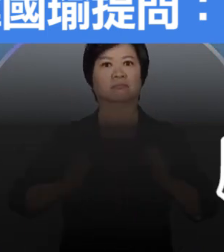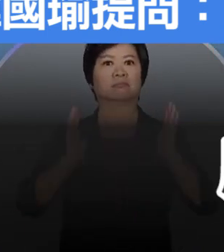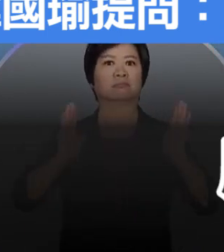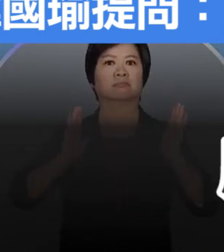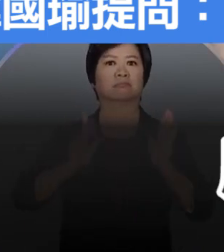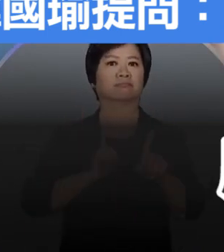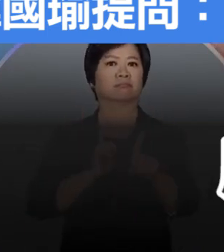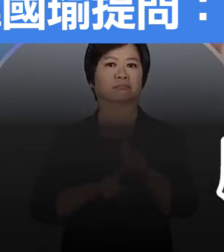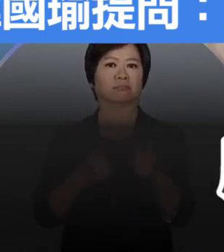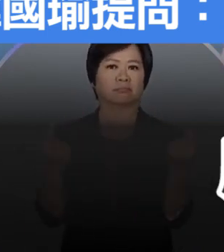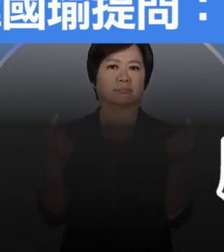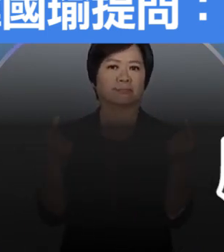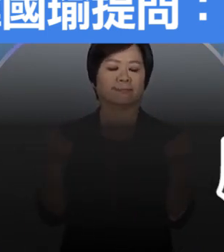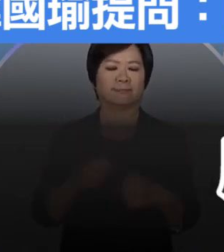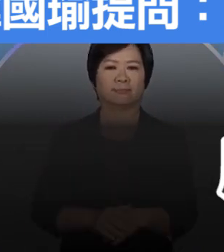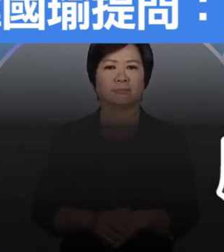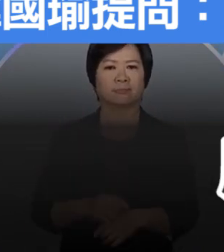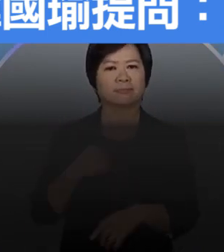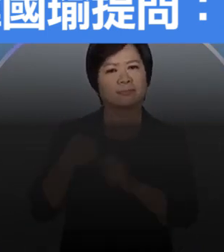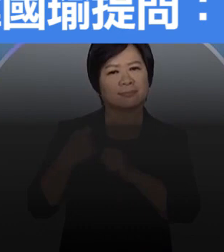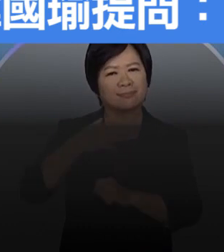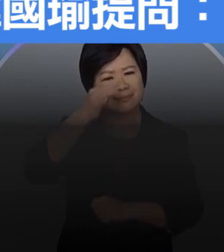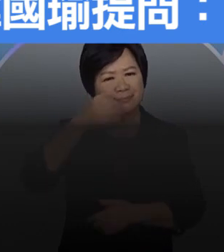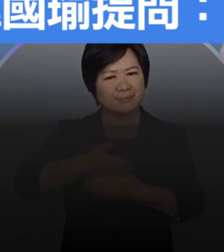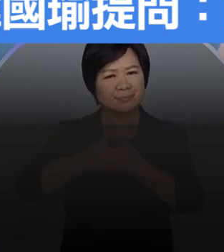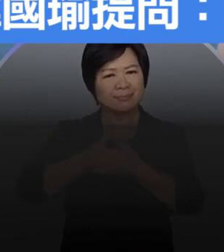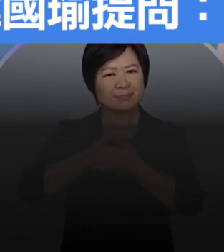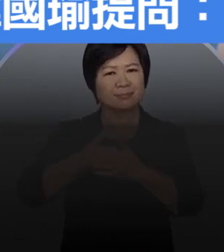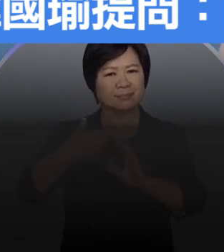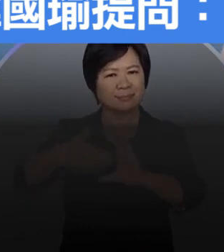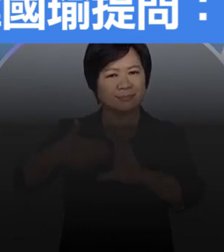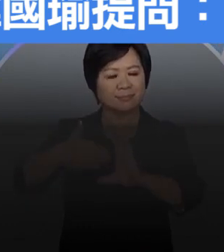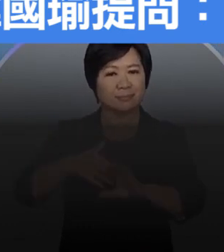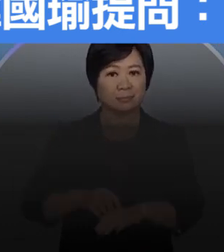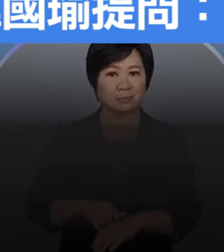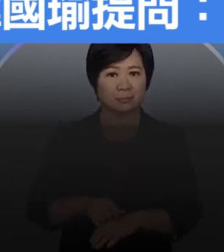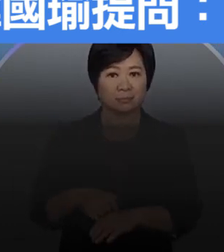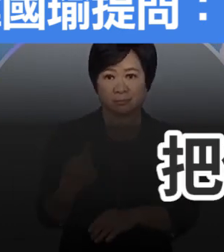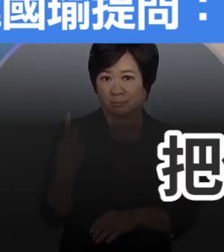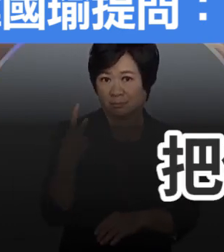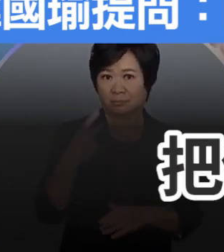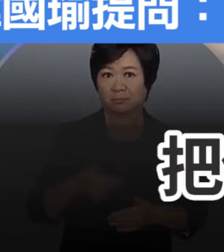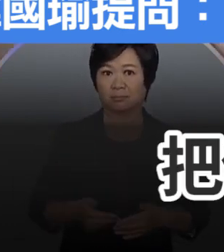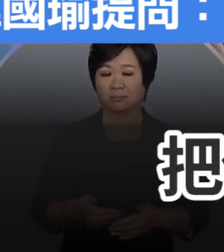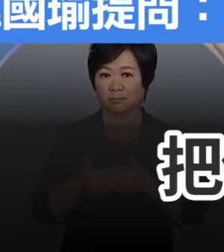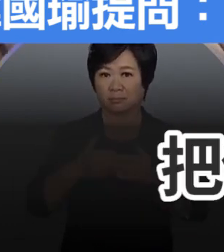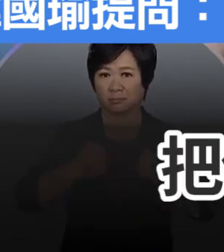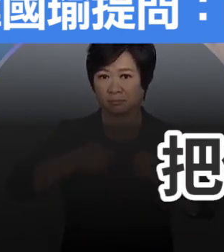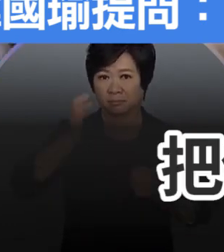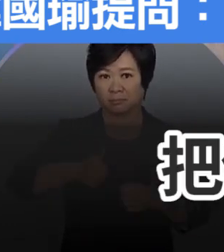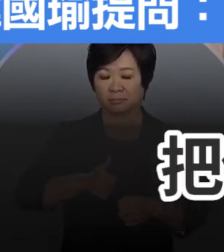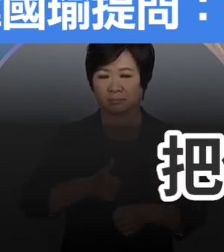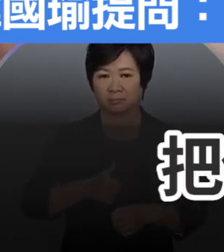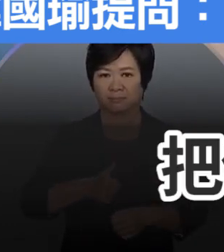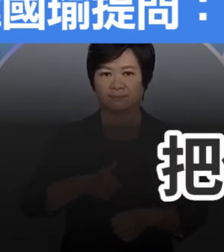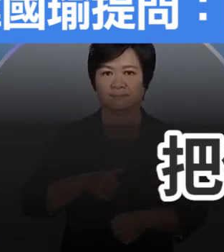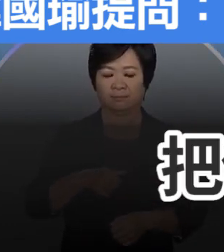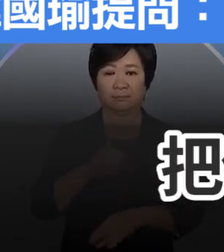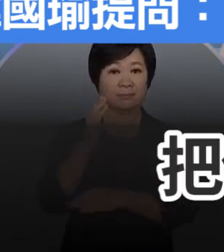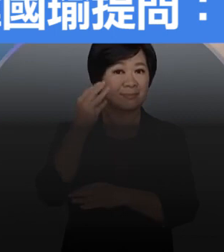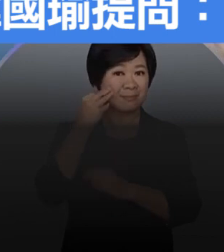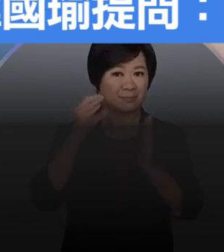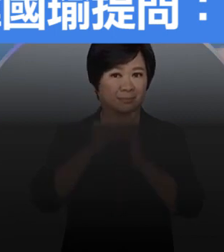以我最近看大陆上电视，两天前对岸的领导人把他政治局的这些委员都招